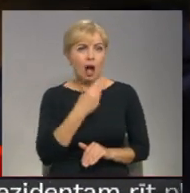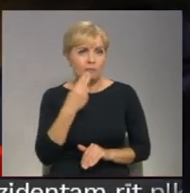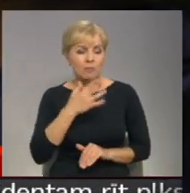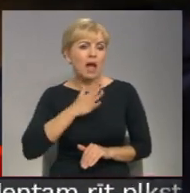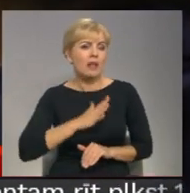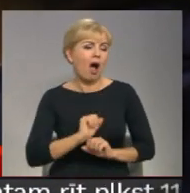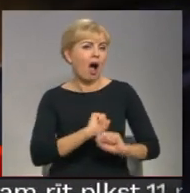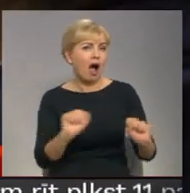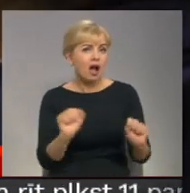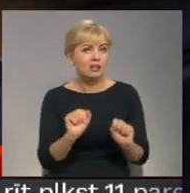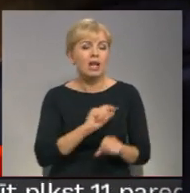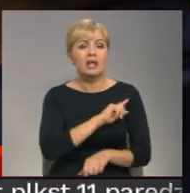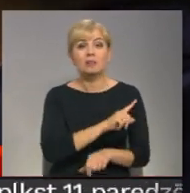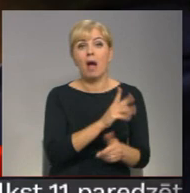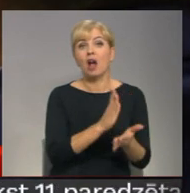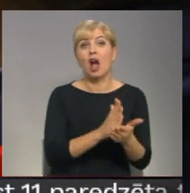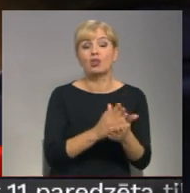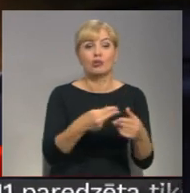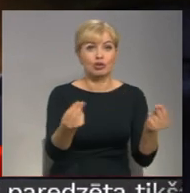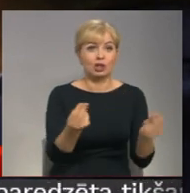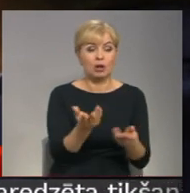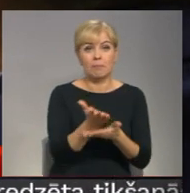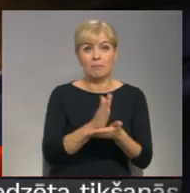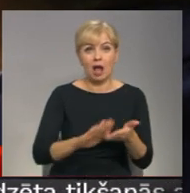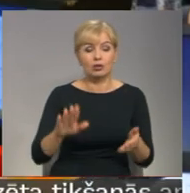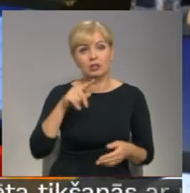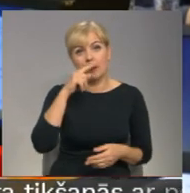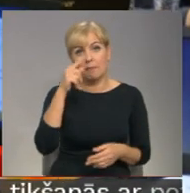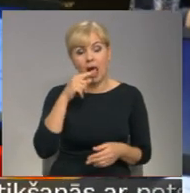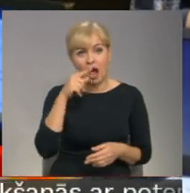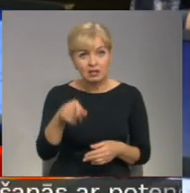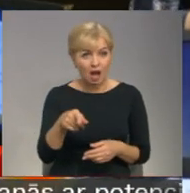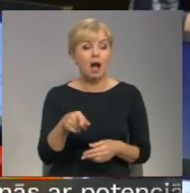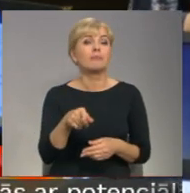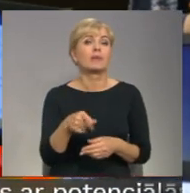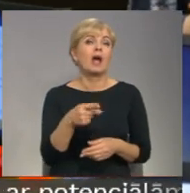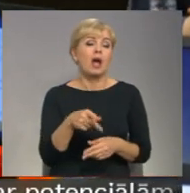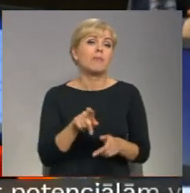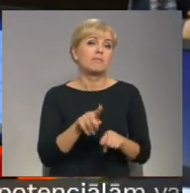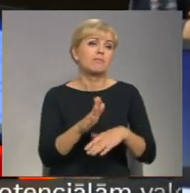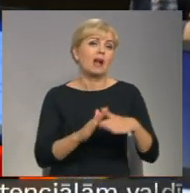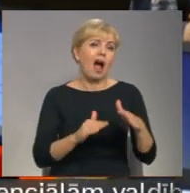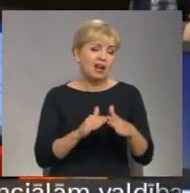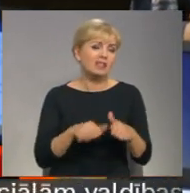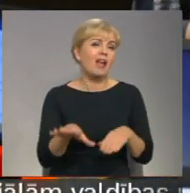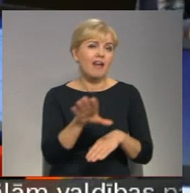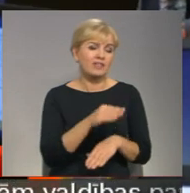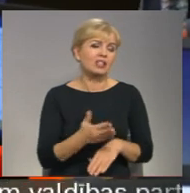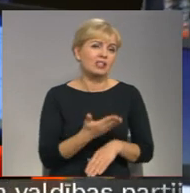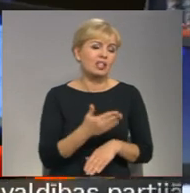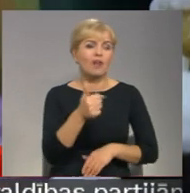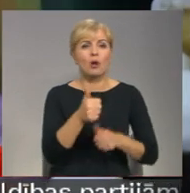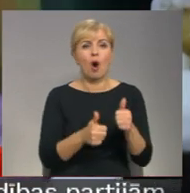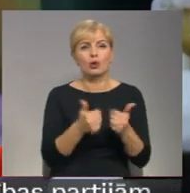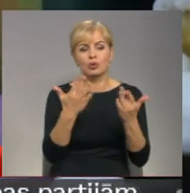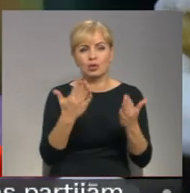lielā steigā, jo spēkā esošais līgums beidzas jau martā. Turklāt ierastā praksa liecina, ka te jau visi konkursa